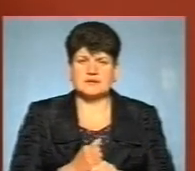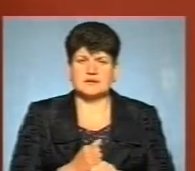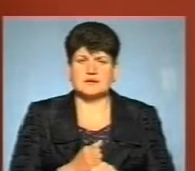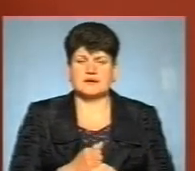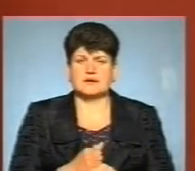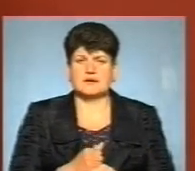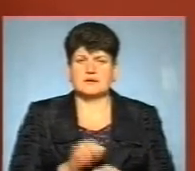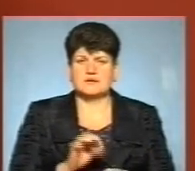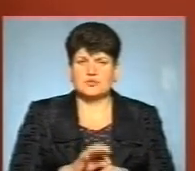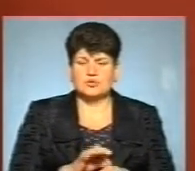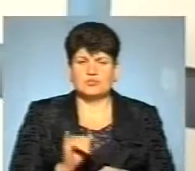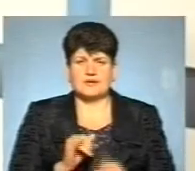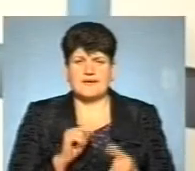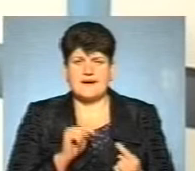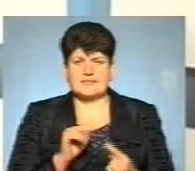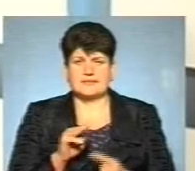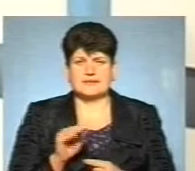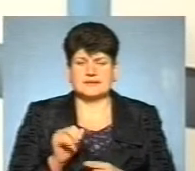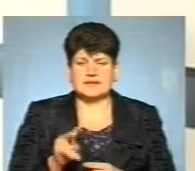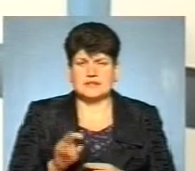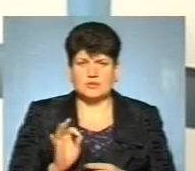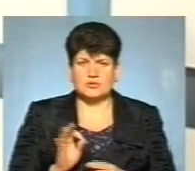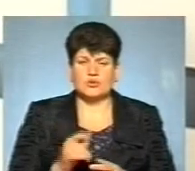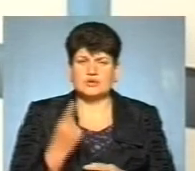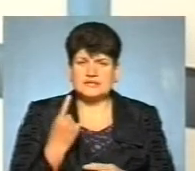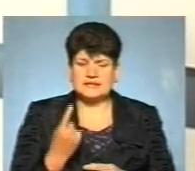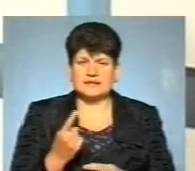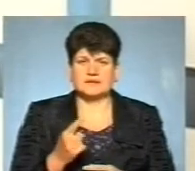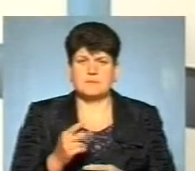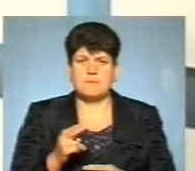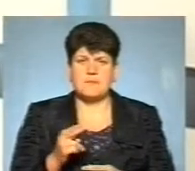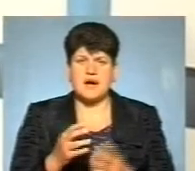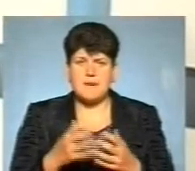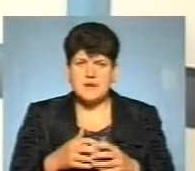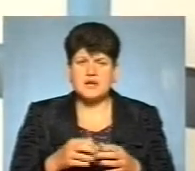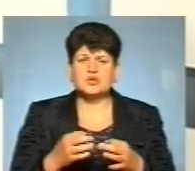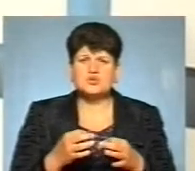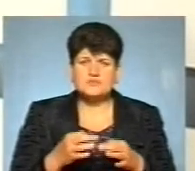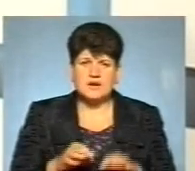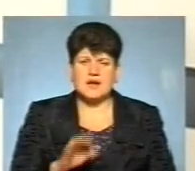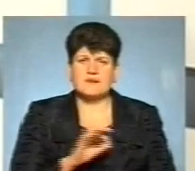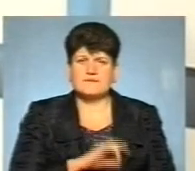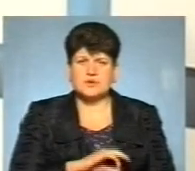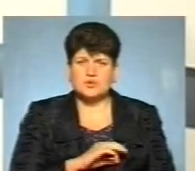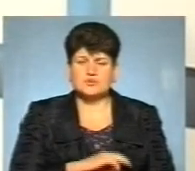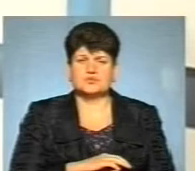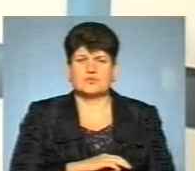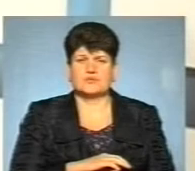Один апарат при наявності досвідченого персоналу дозволяє виконати